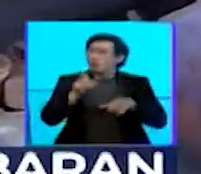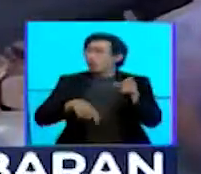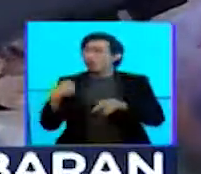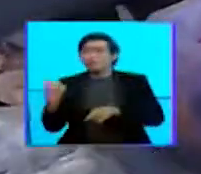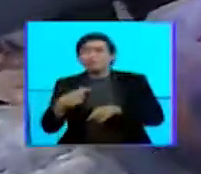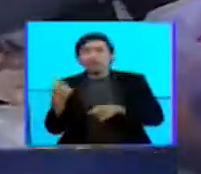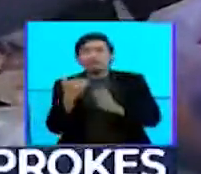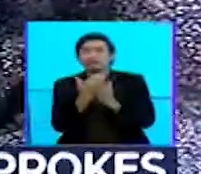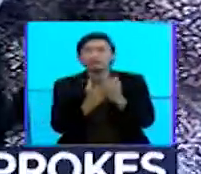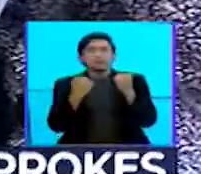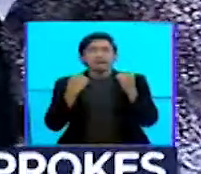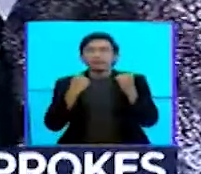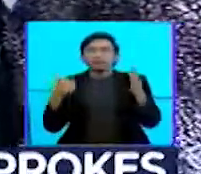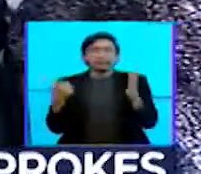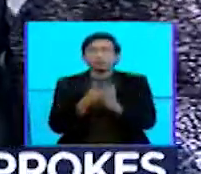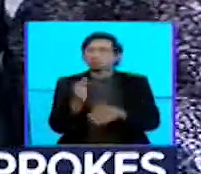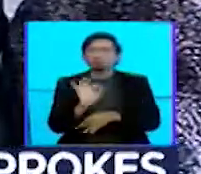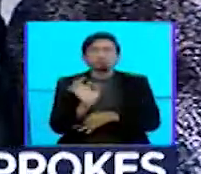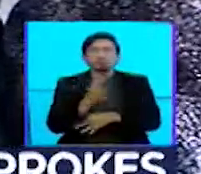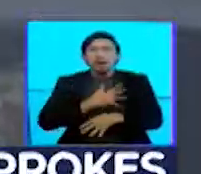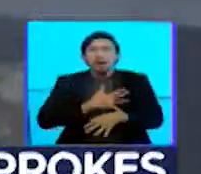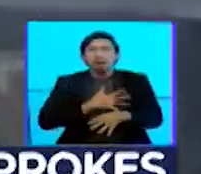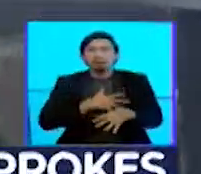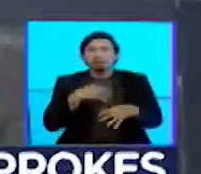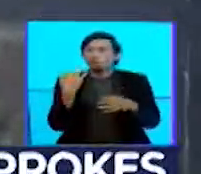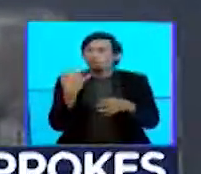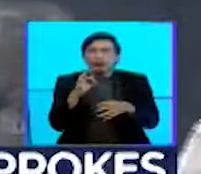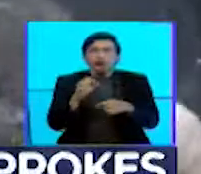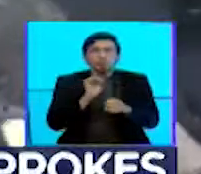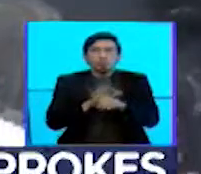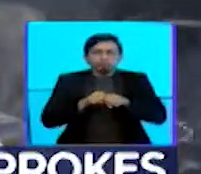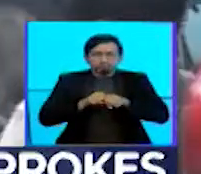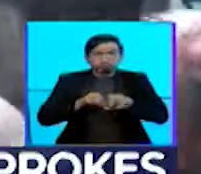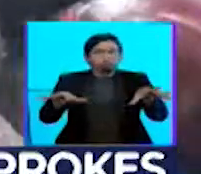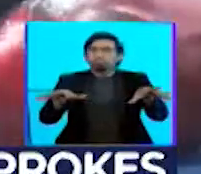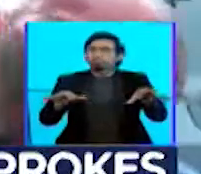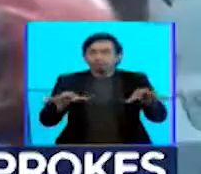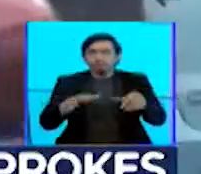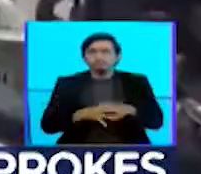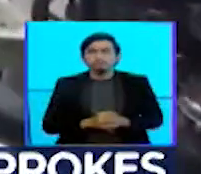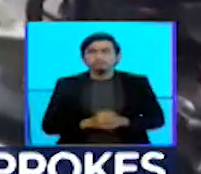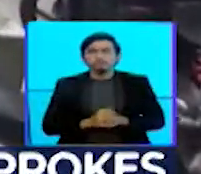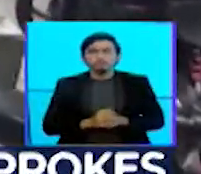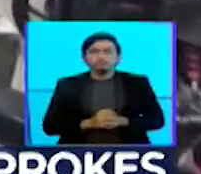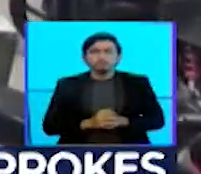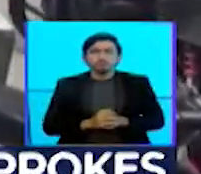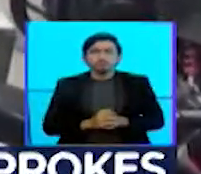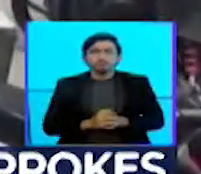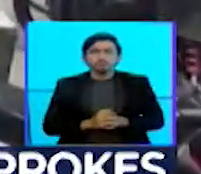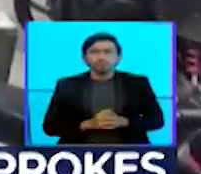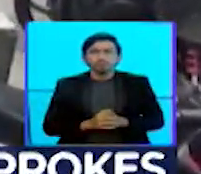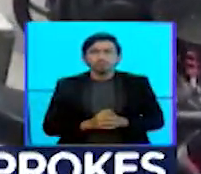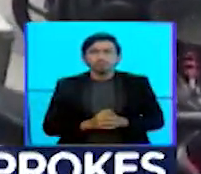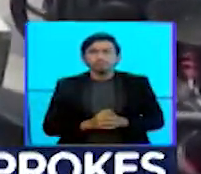dikhawatirkan memunculkan klaster baru penularan COVID-19. Sementara itu, untuk menjaga keruwetan di ruas jalan sekitar Pasar Tanah